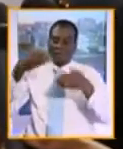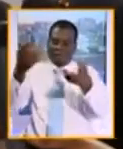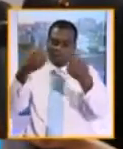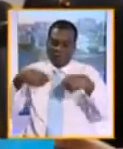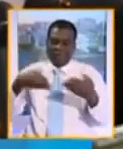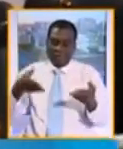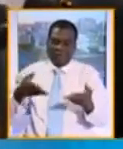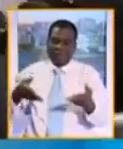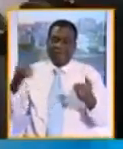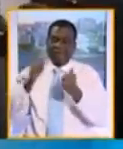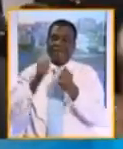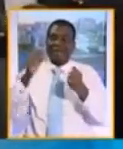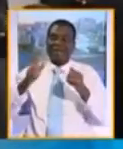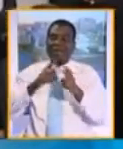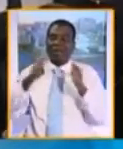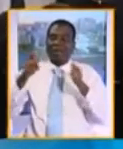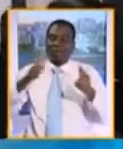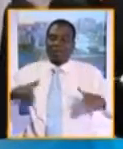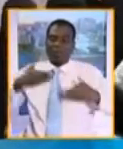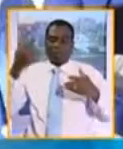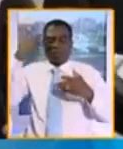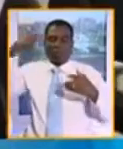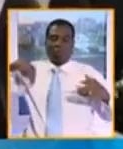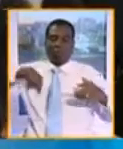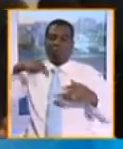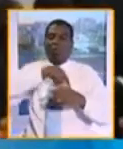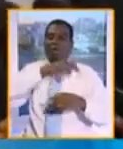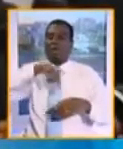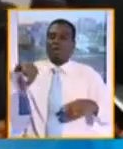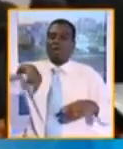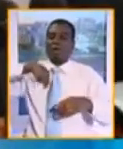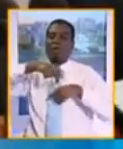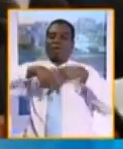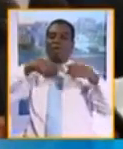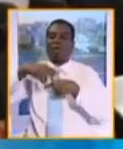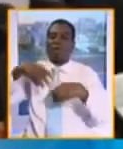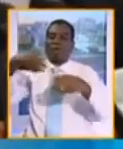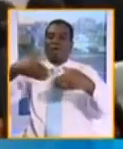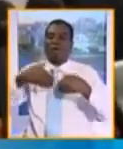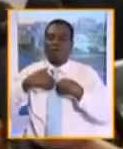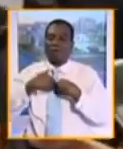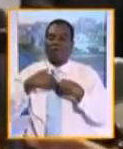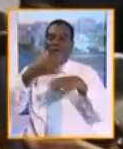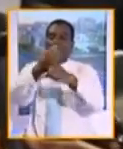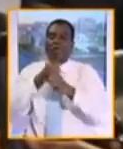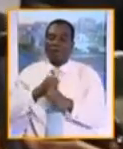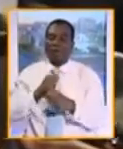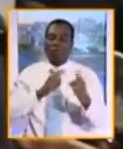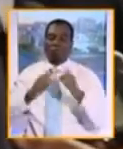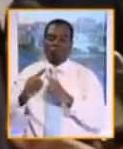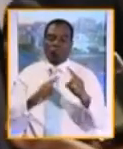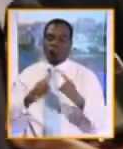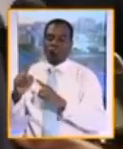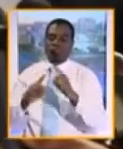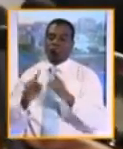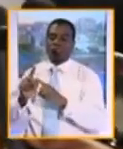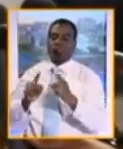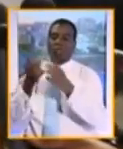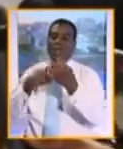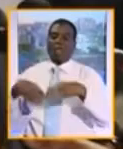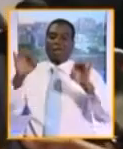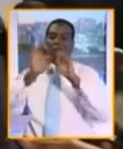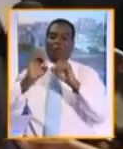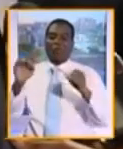un grand bonheur pour nous. Et nous allons bien sûr avoir des échanges importants sur des questions